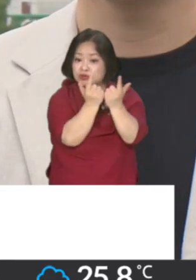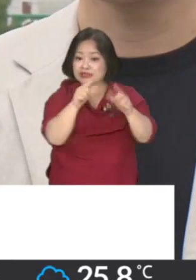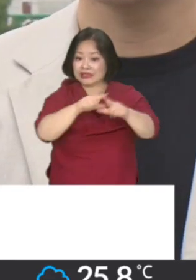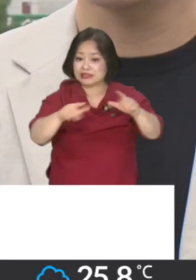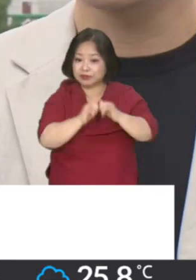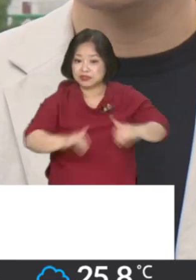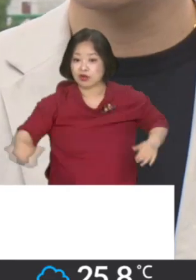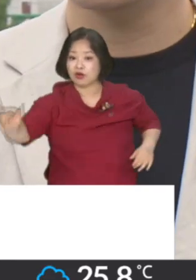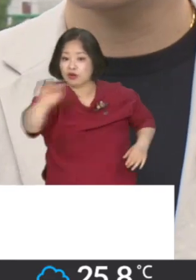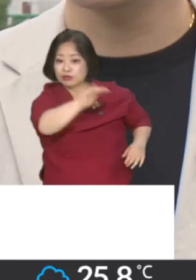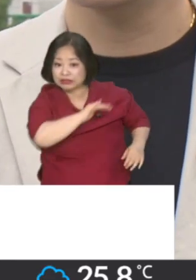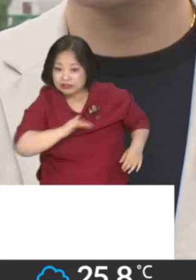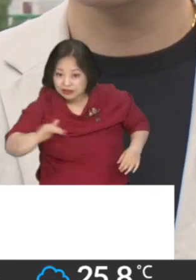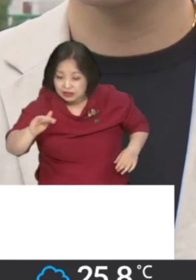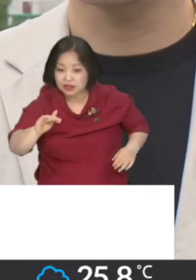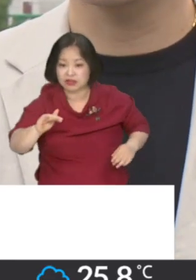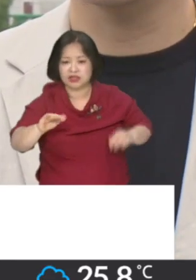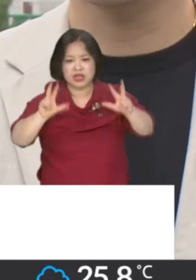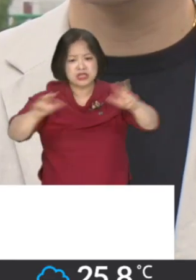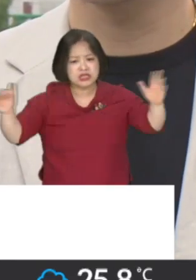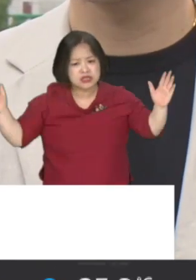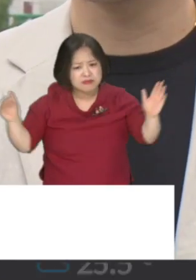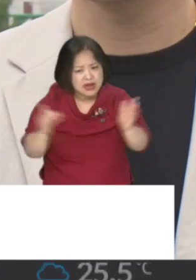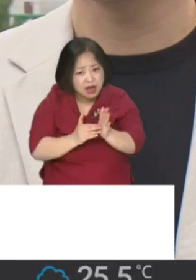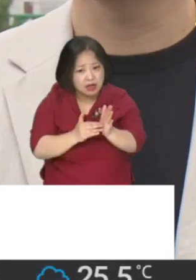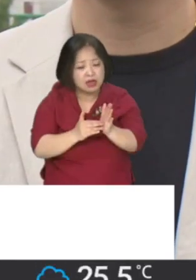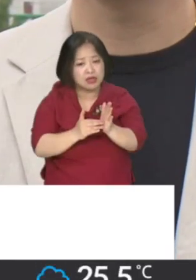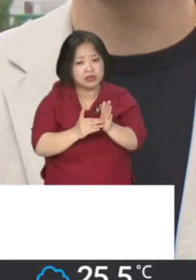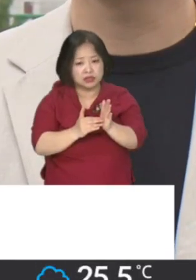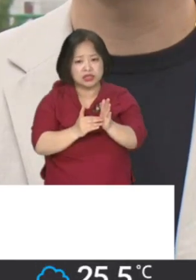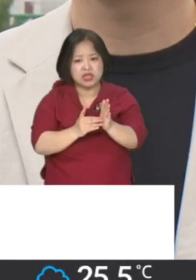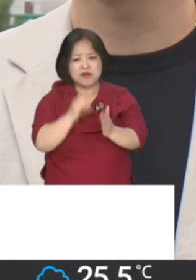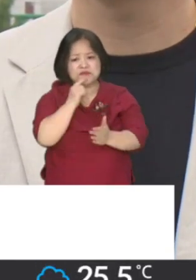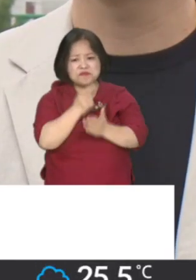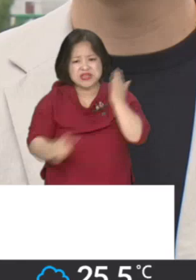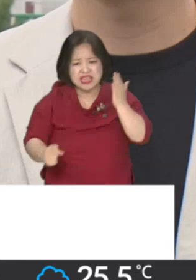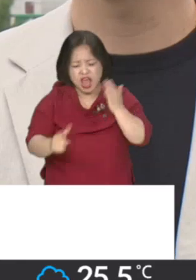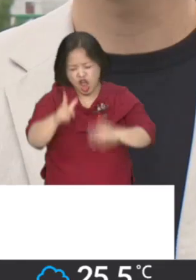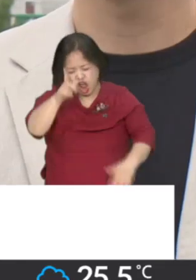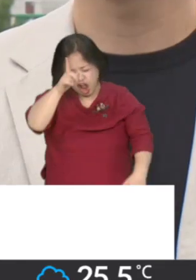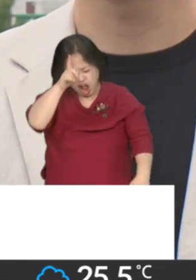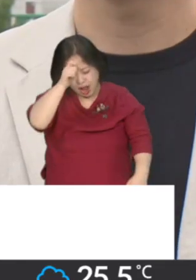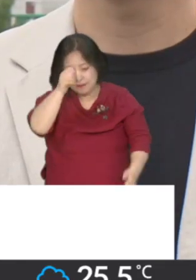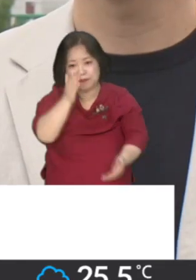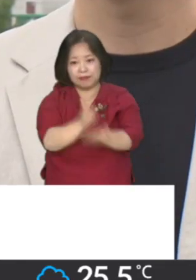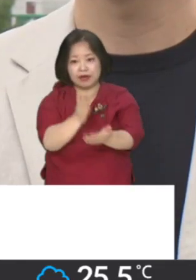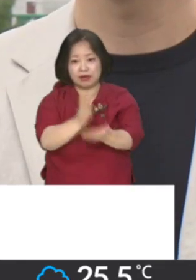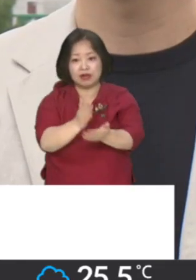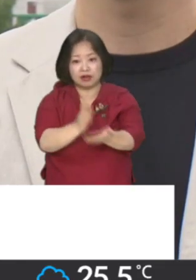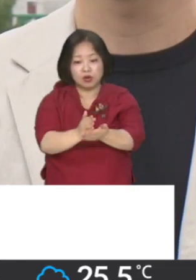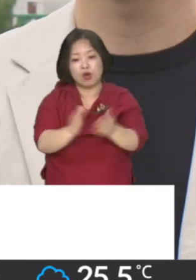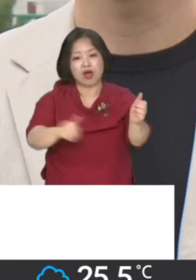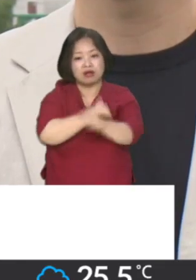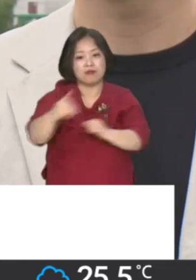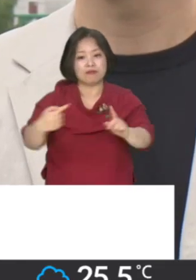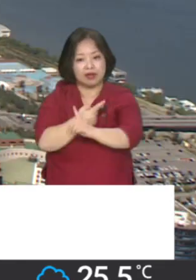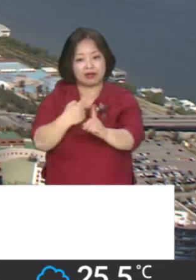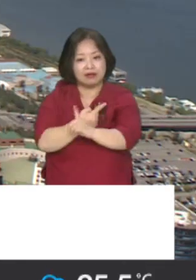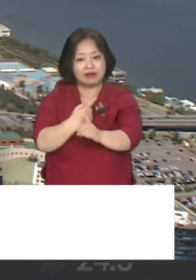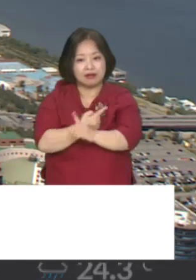아마 많은 그동안에 보셨던 불이익을 더 이상 보지 않도록 될 수 있을 거라고